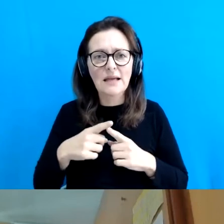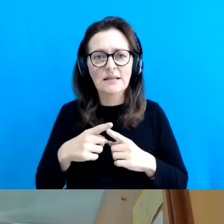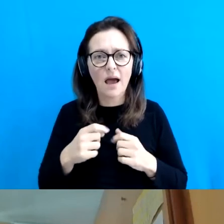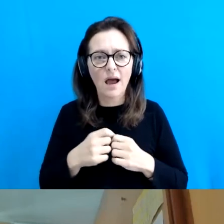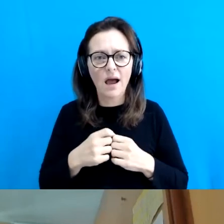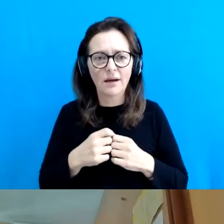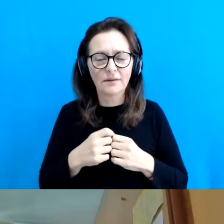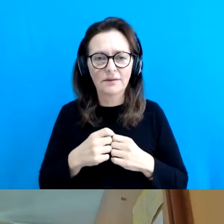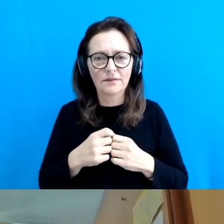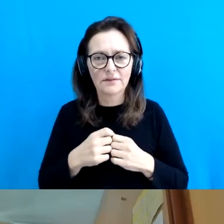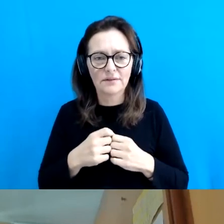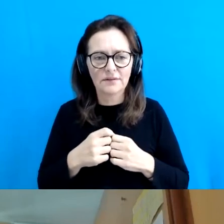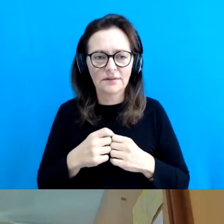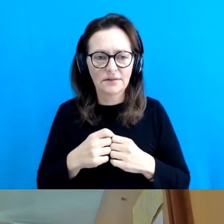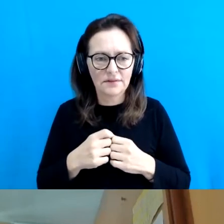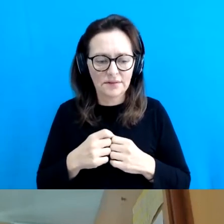Gospa Tereza?